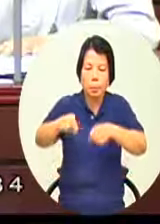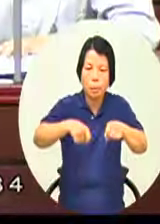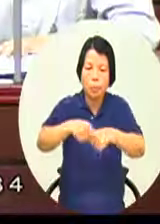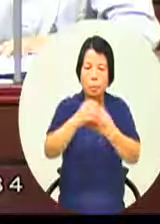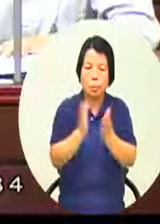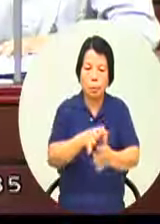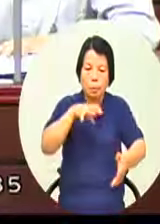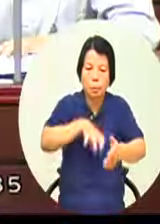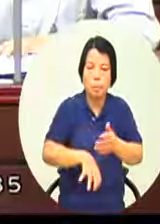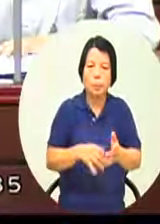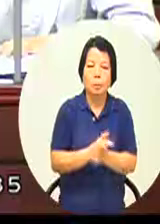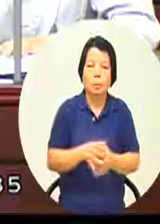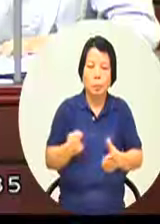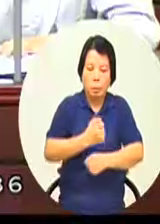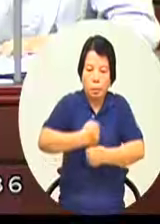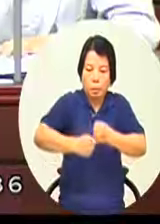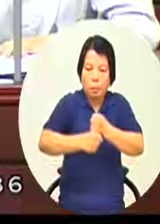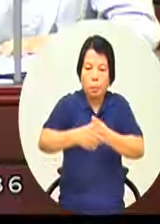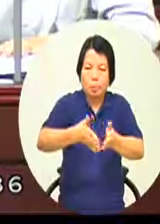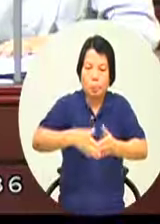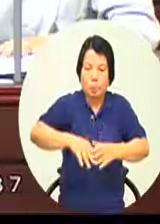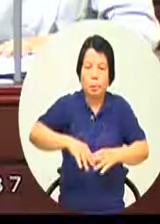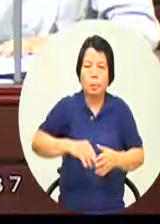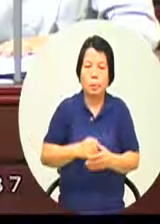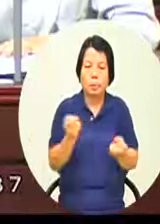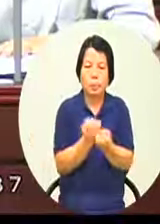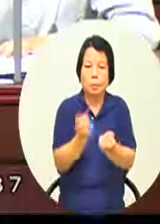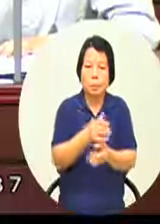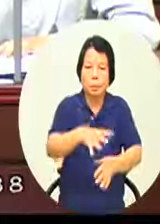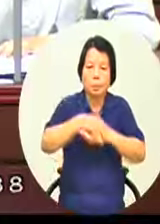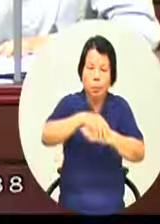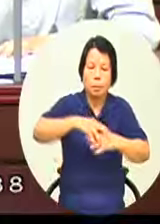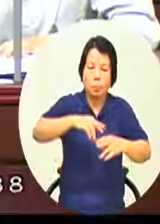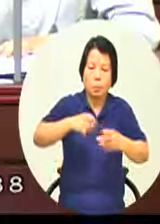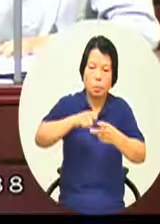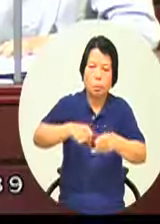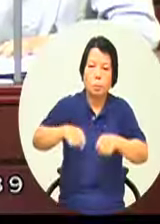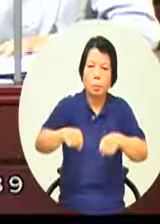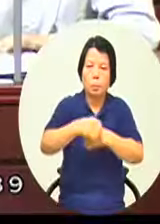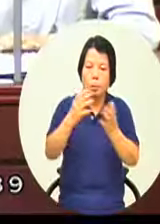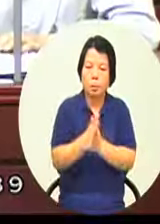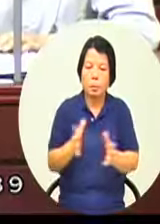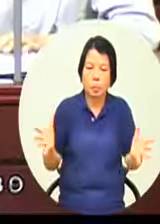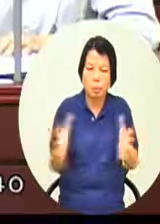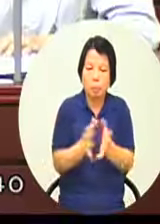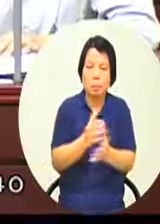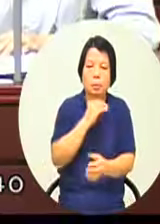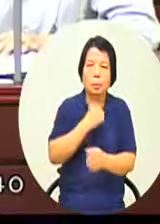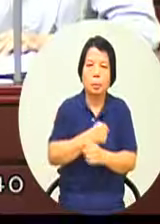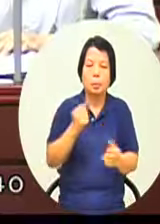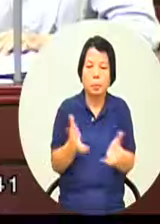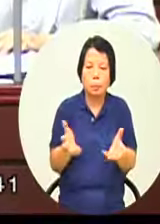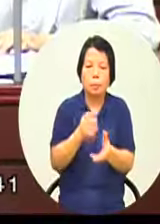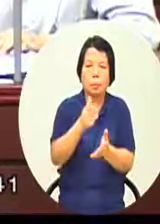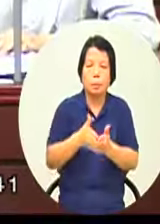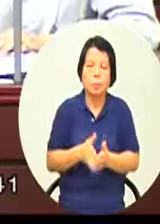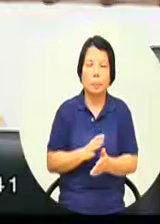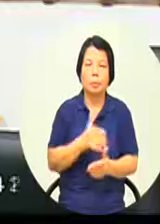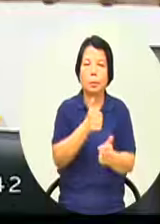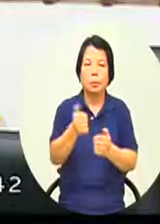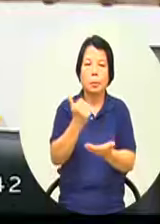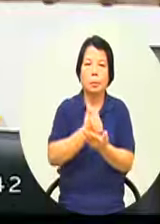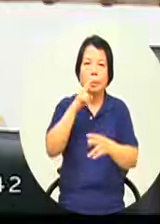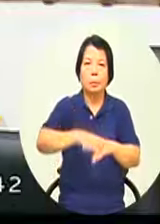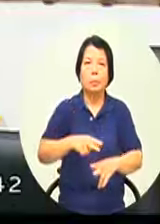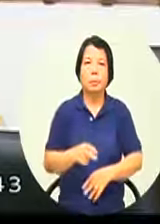身内部结构要灾害修复工程， 所以说它是一并处理的。 对对对。 OK， 好，谢谢局长。局长，你